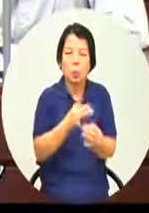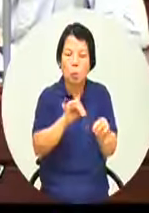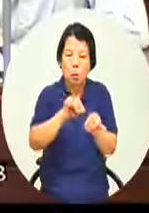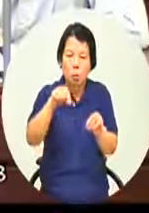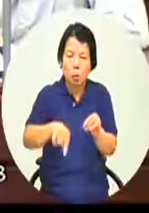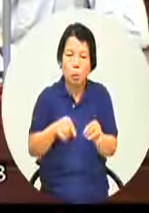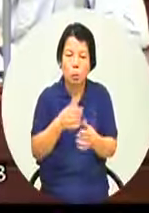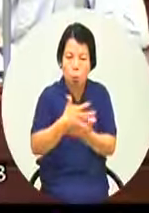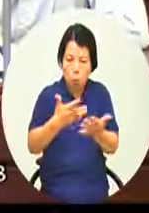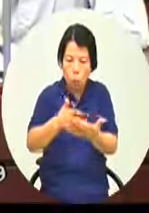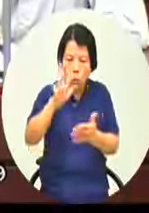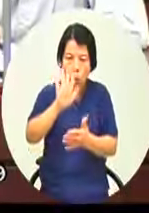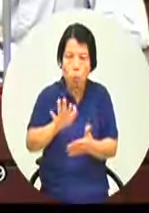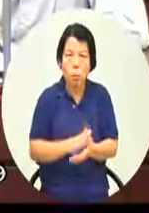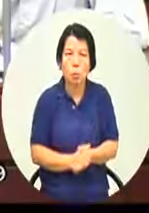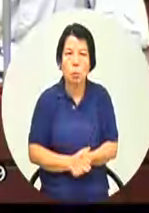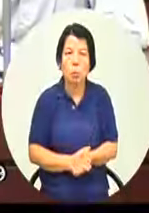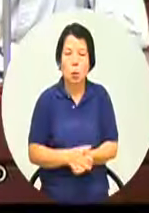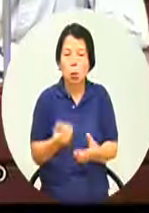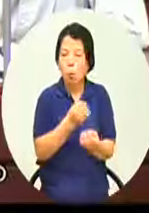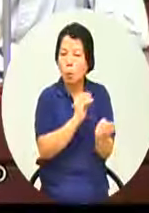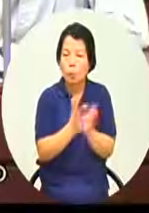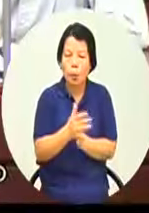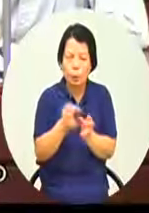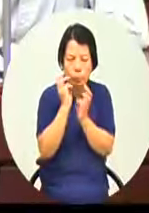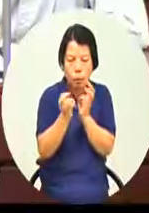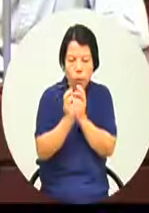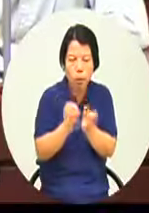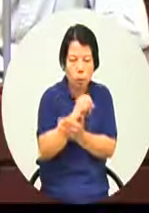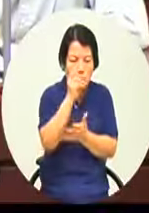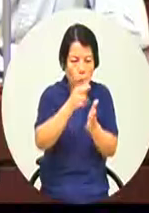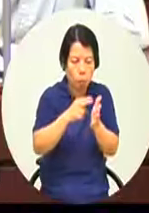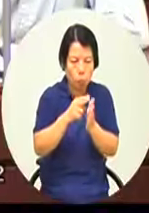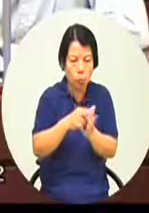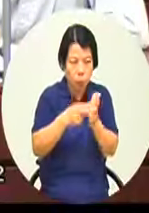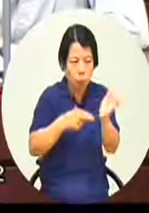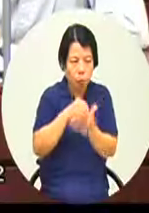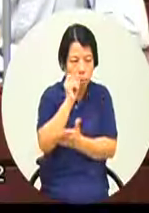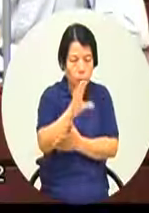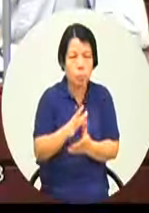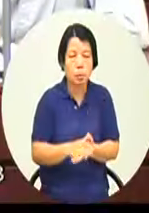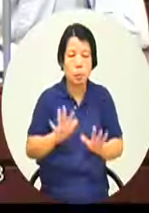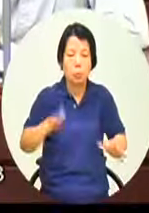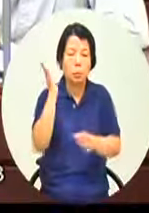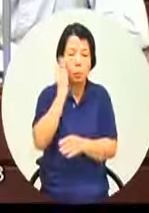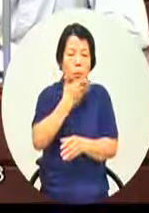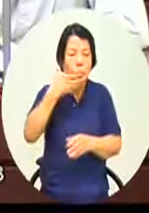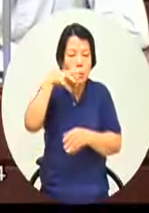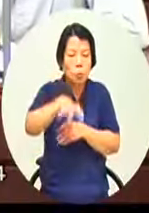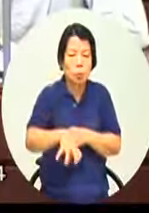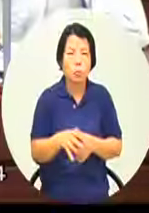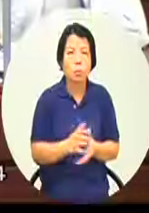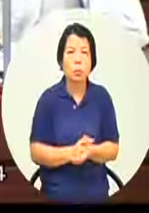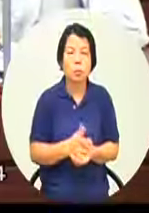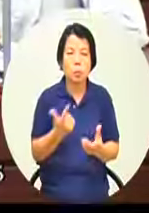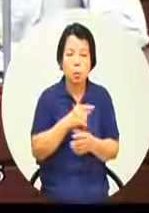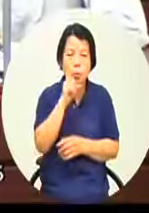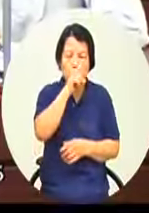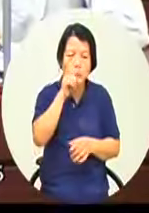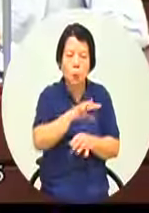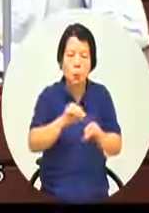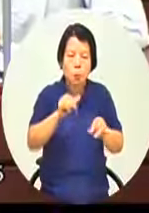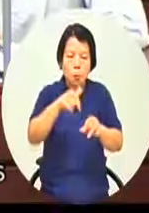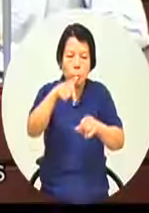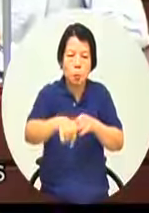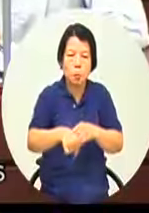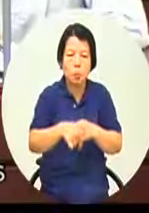有，那这个部分我没有办法很详细的跟议员做报告，但是我们水利局每次在做这一些污水下水道推进